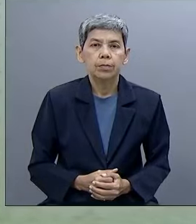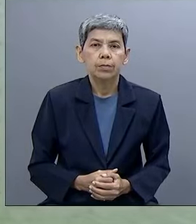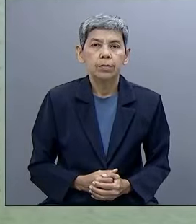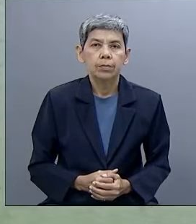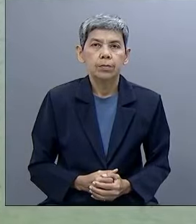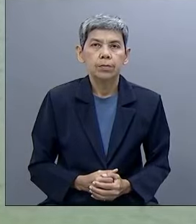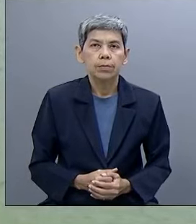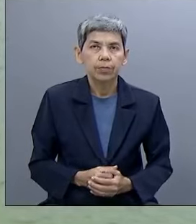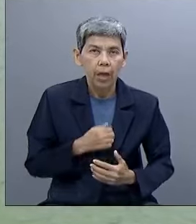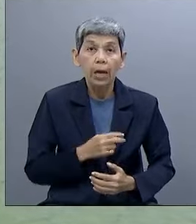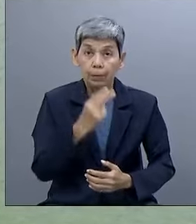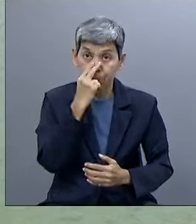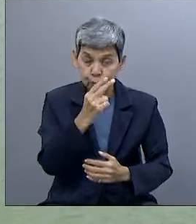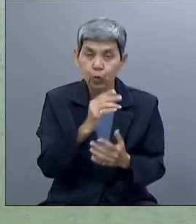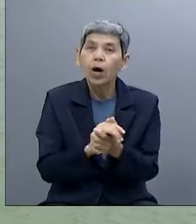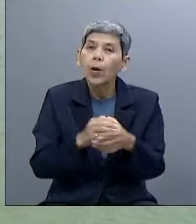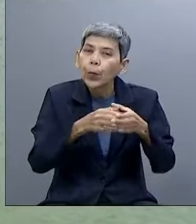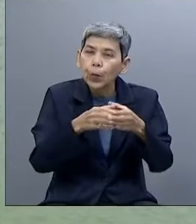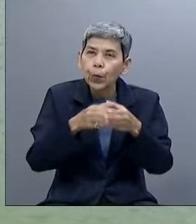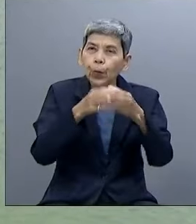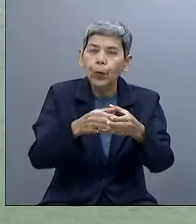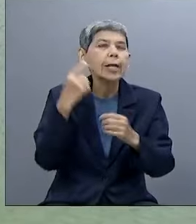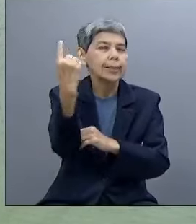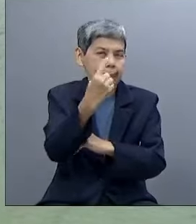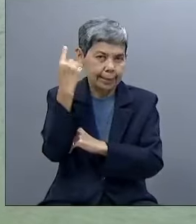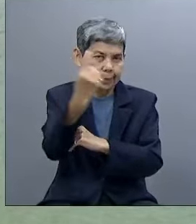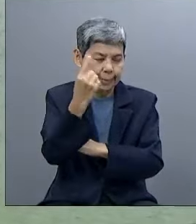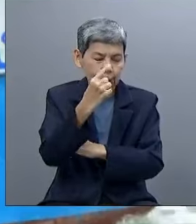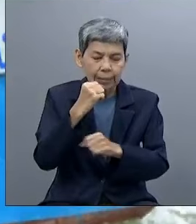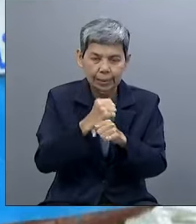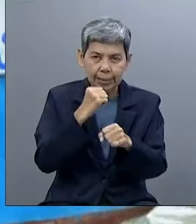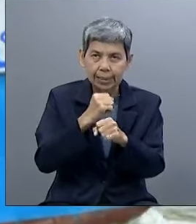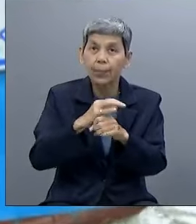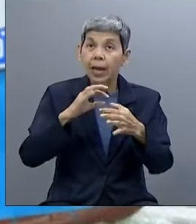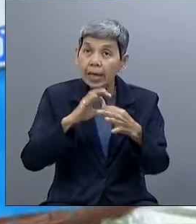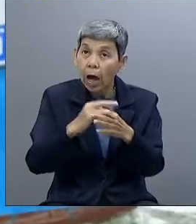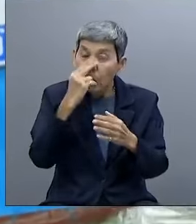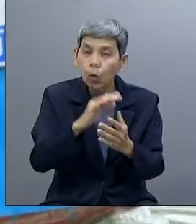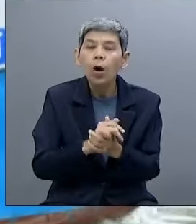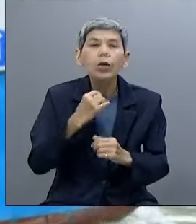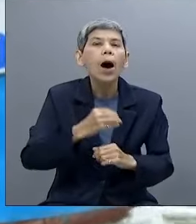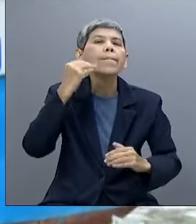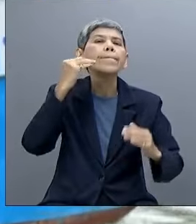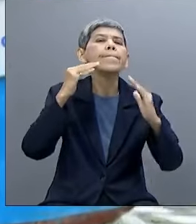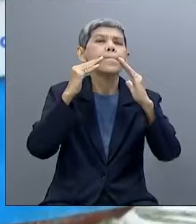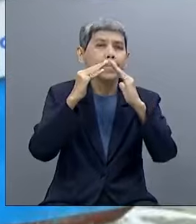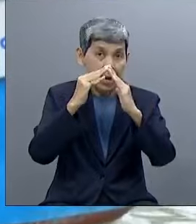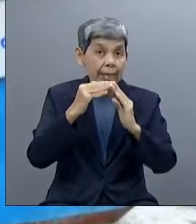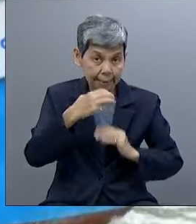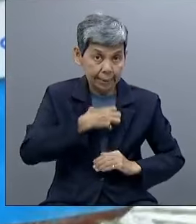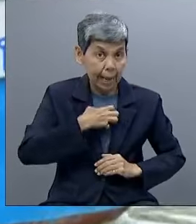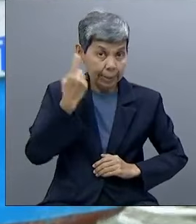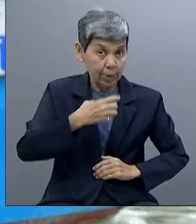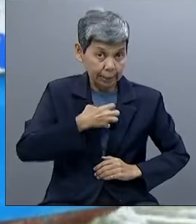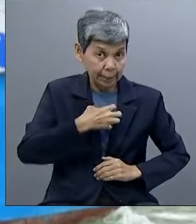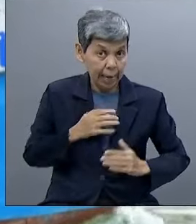ไปปึกเป้าชื่อทริปและชื่อคณะนำท่องเที่ยวน้องใหม่ที่ย่อมาจากคำว่าไปบ้านก้นตึกกันไหมอยากไปเที่ยว